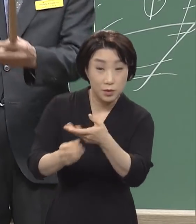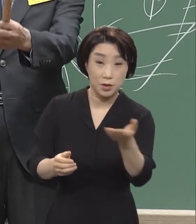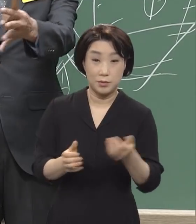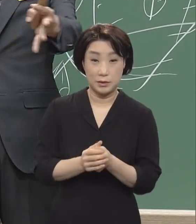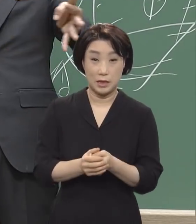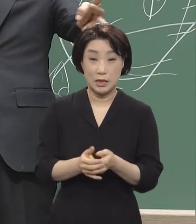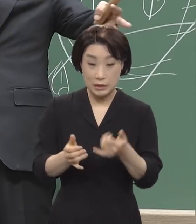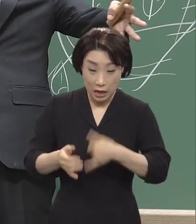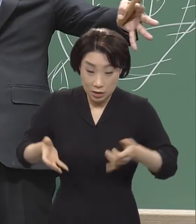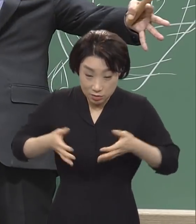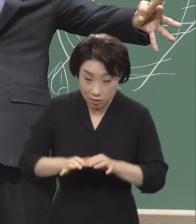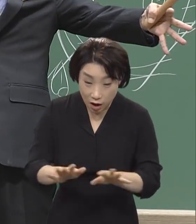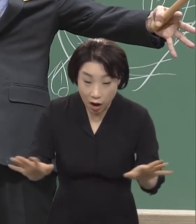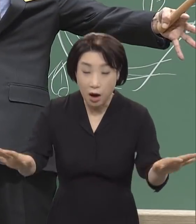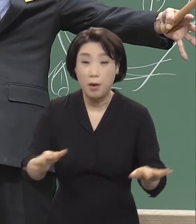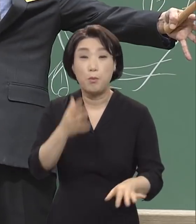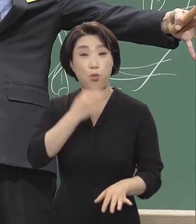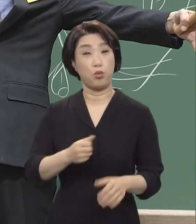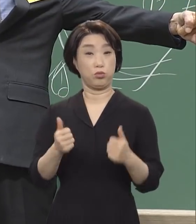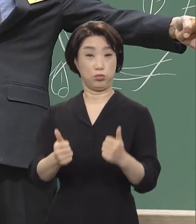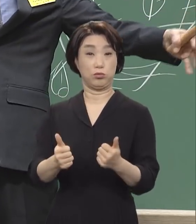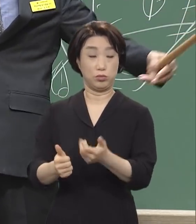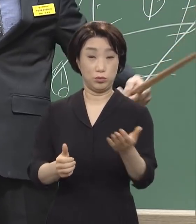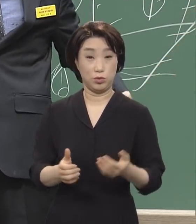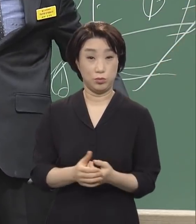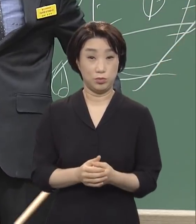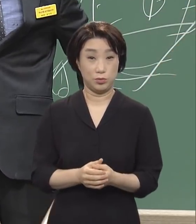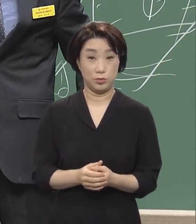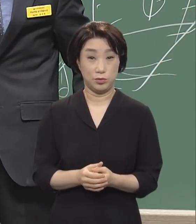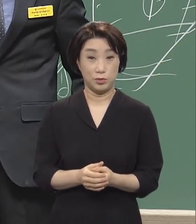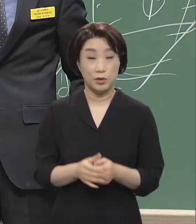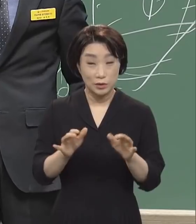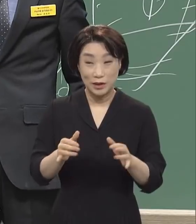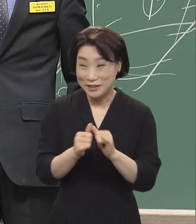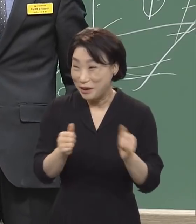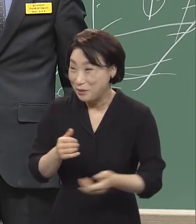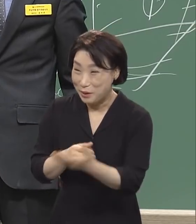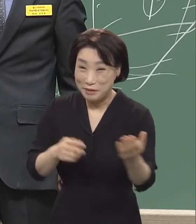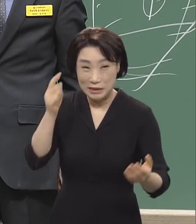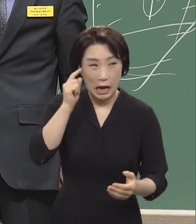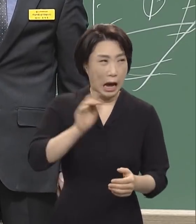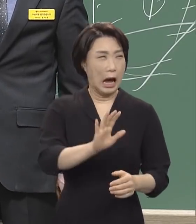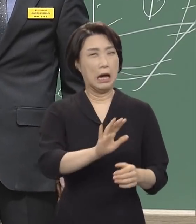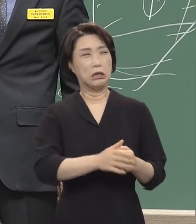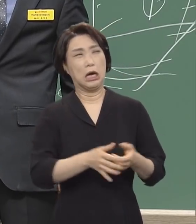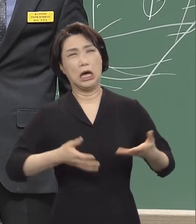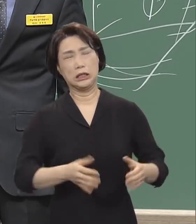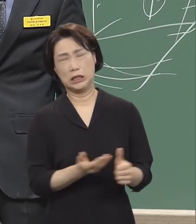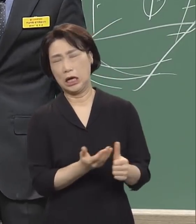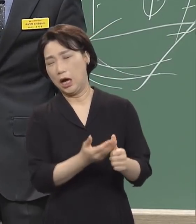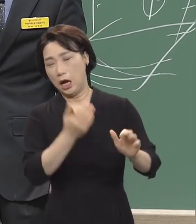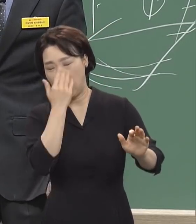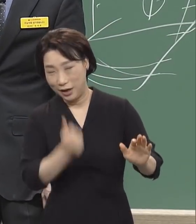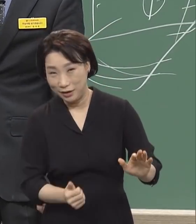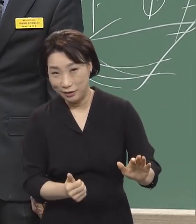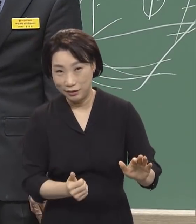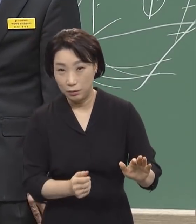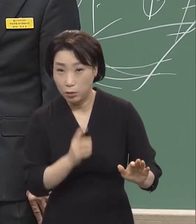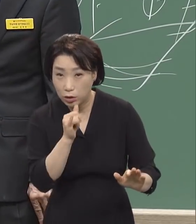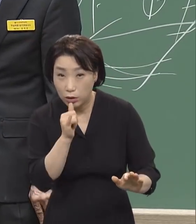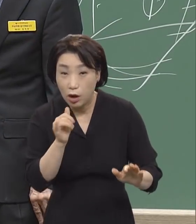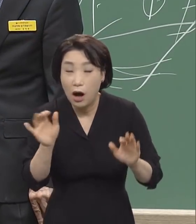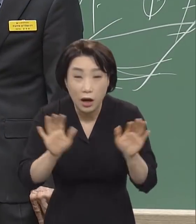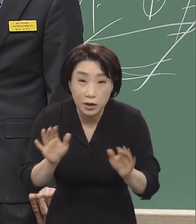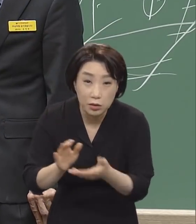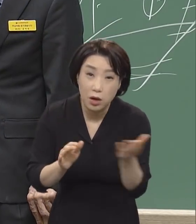자손이 많은 것이 얼마나 복이냐. 사람들은 애들 낳아서 키우려면 힘든다. 여러분